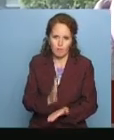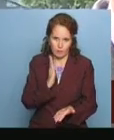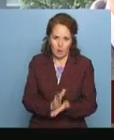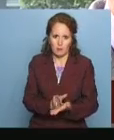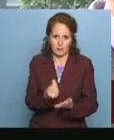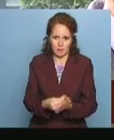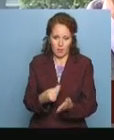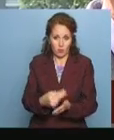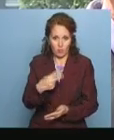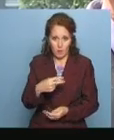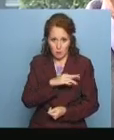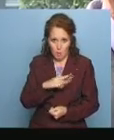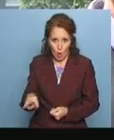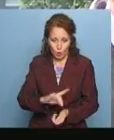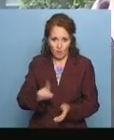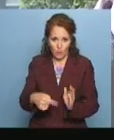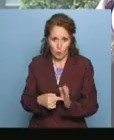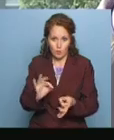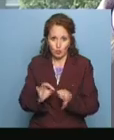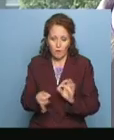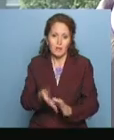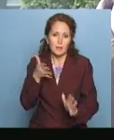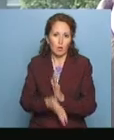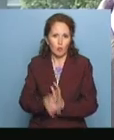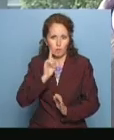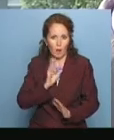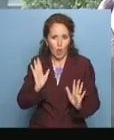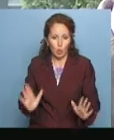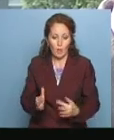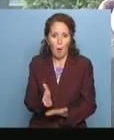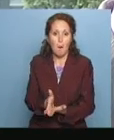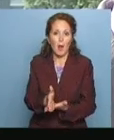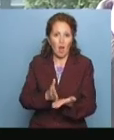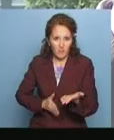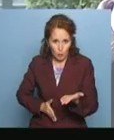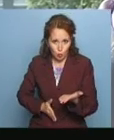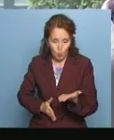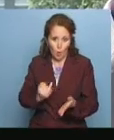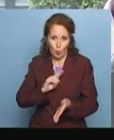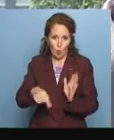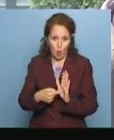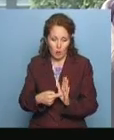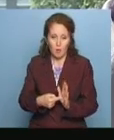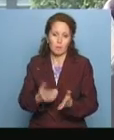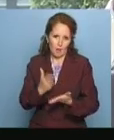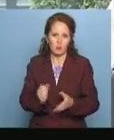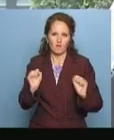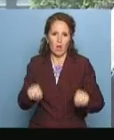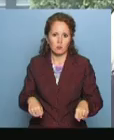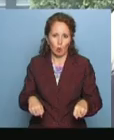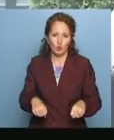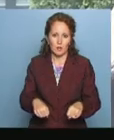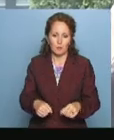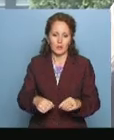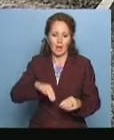миллионов в бюджете города Ижевска. Израсходован пока только наполовину, так я понял, у города. Есть возможность ямочный